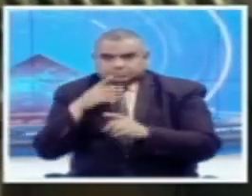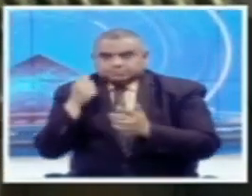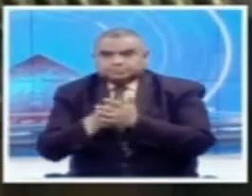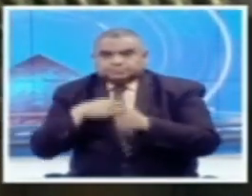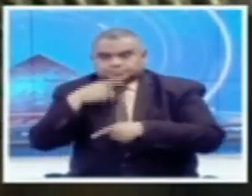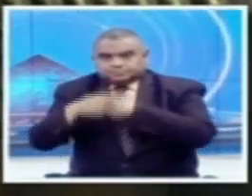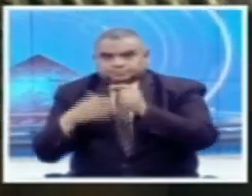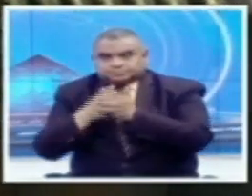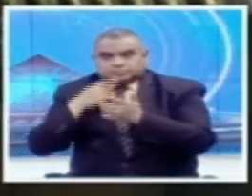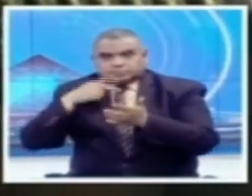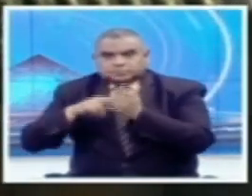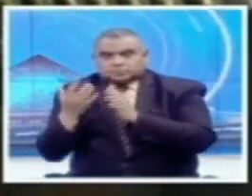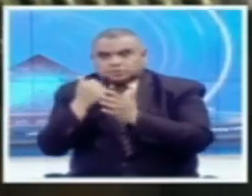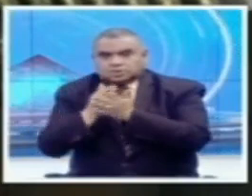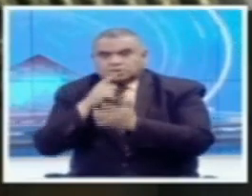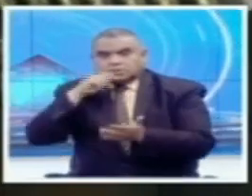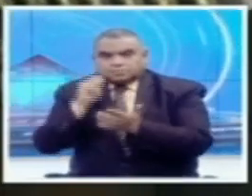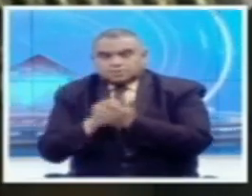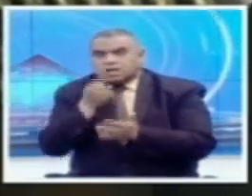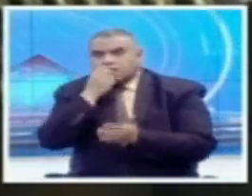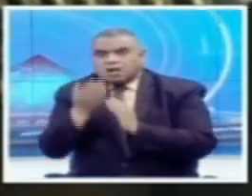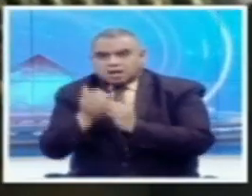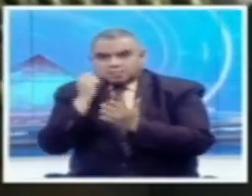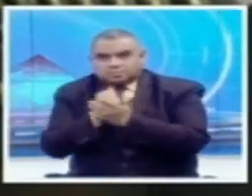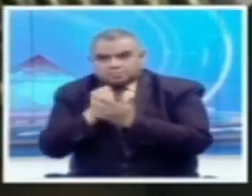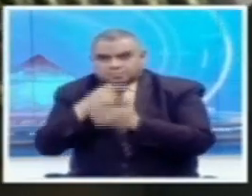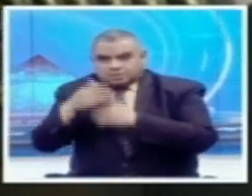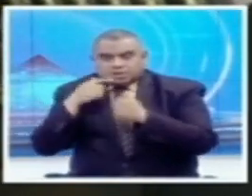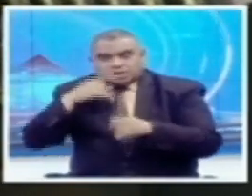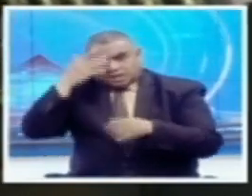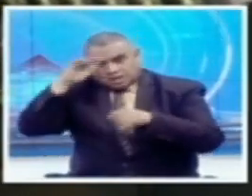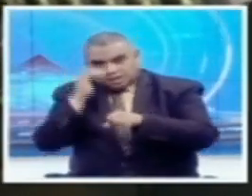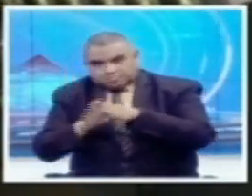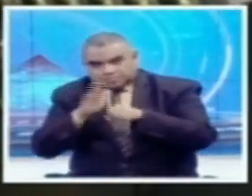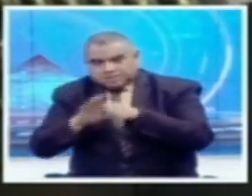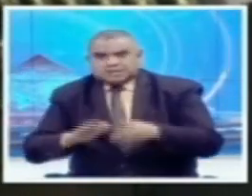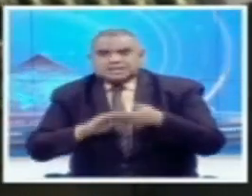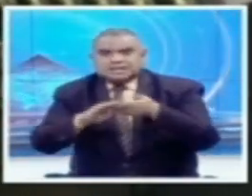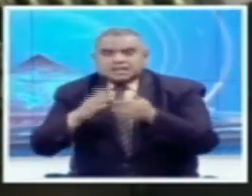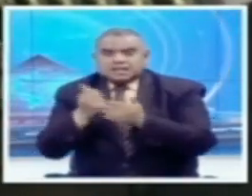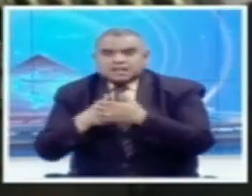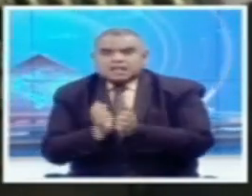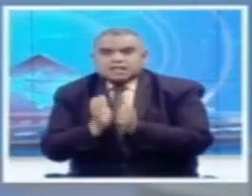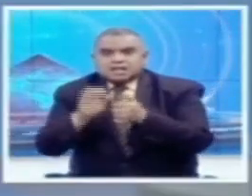ممتدة من خلال صكوك الإطعام ثم صكوك الأضاحي في خدمة المجتمع.